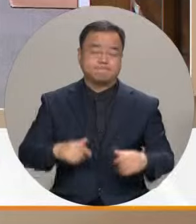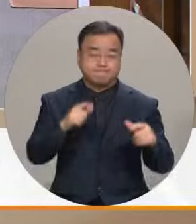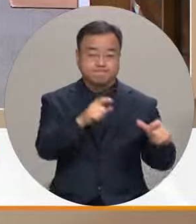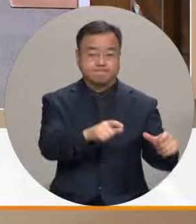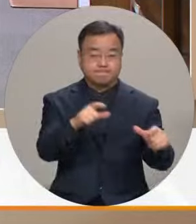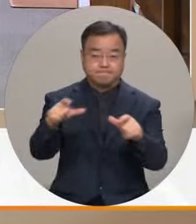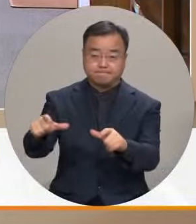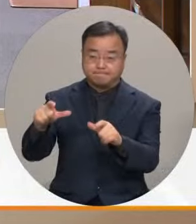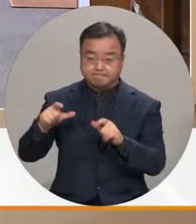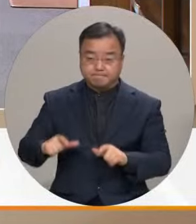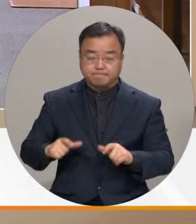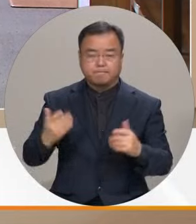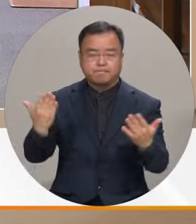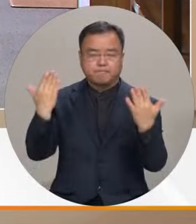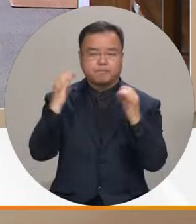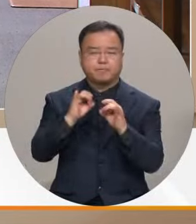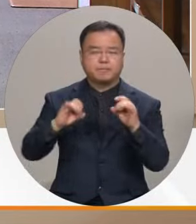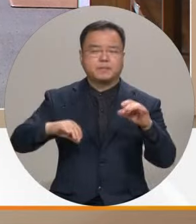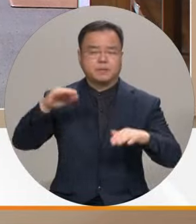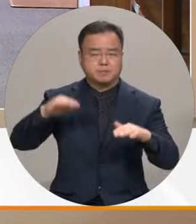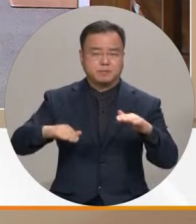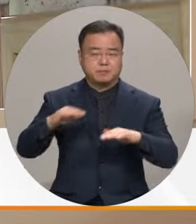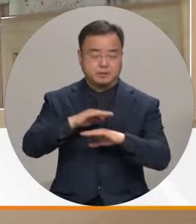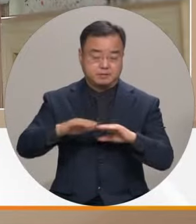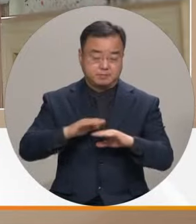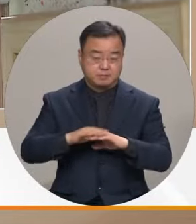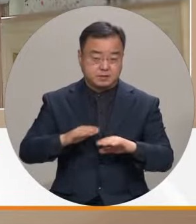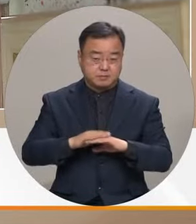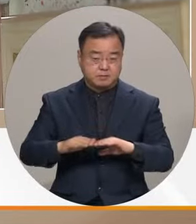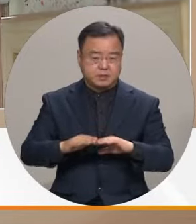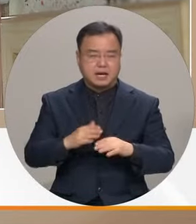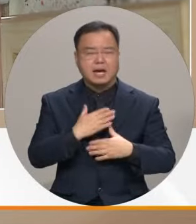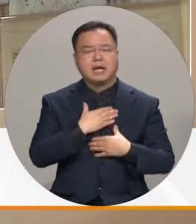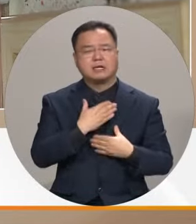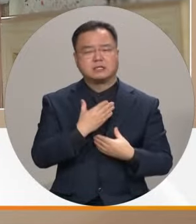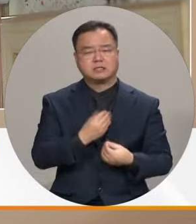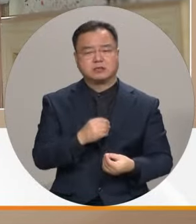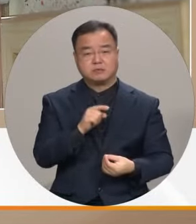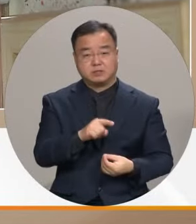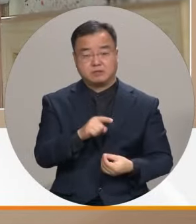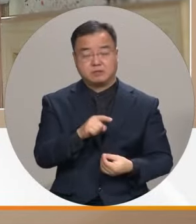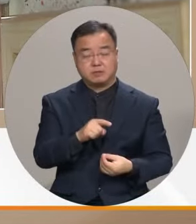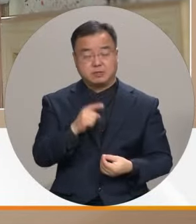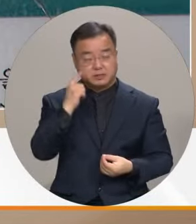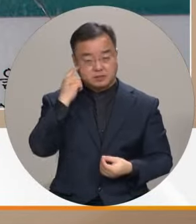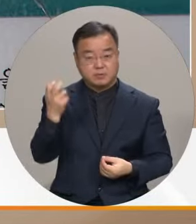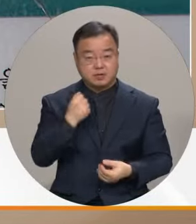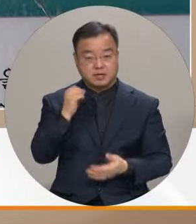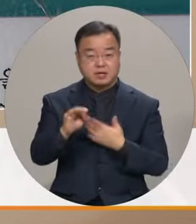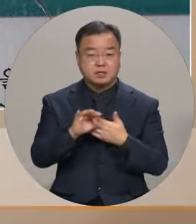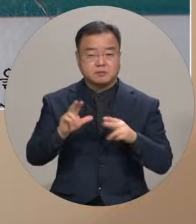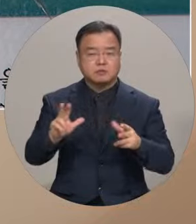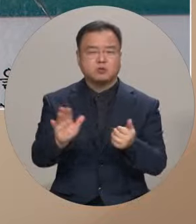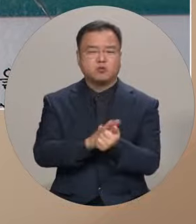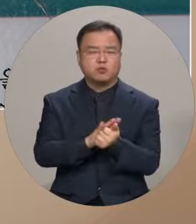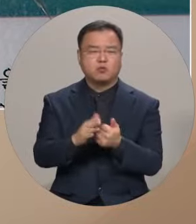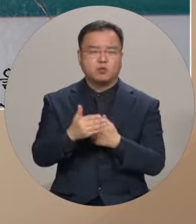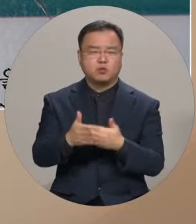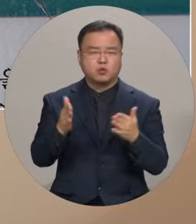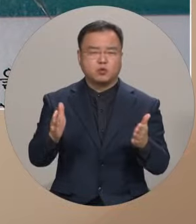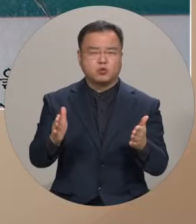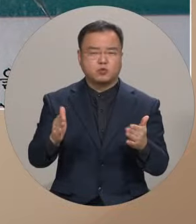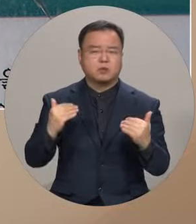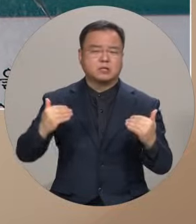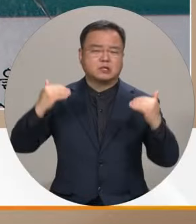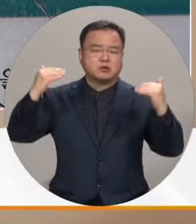학교별로 편차도 줄여 나가고요 안전을 갈등의 문제만으로 이렇게 놓고 보자면 현재 돌봄 교실은 성장이 다른 1학년